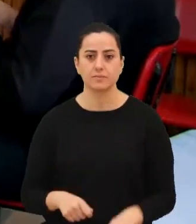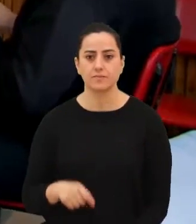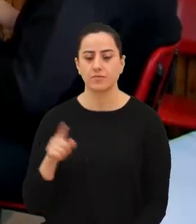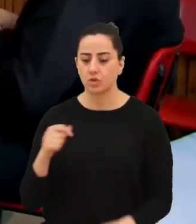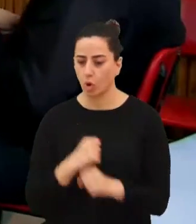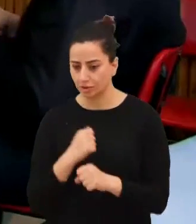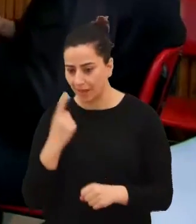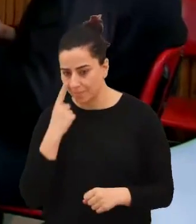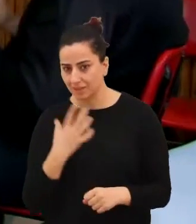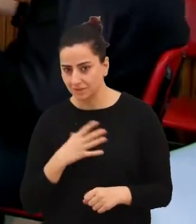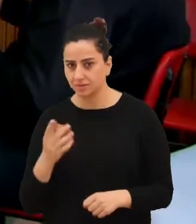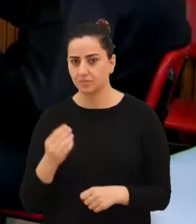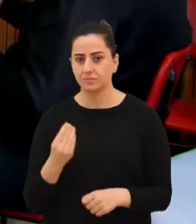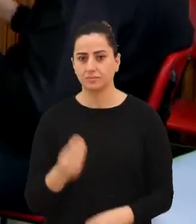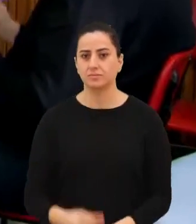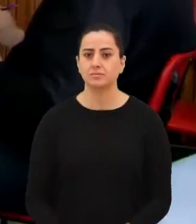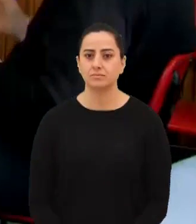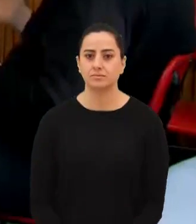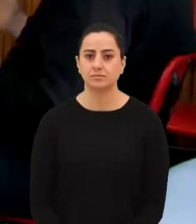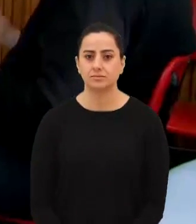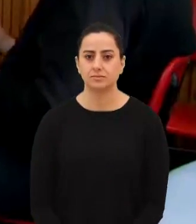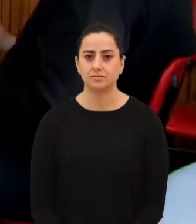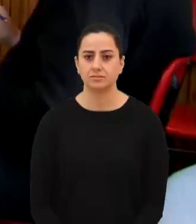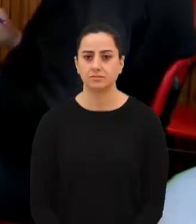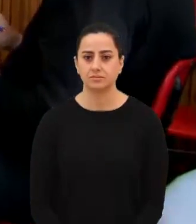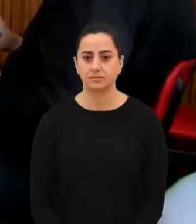yaz istersen. Verdim çünkü, iyi biliyorum.